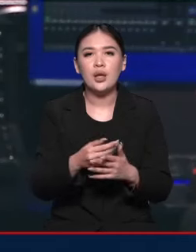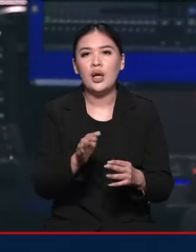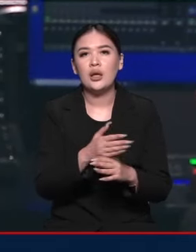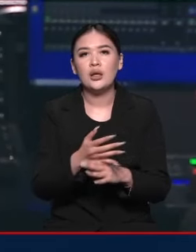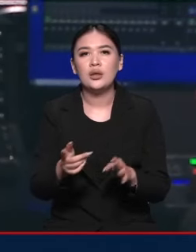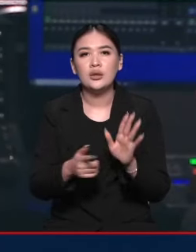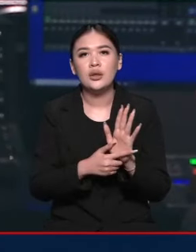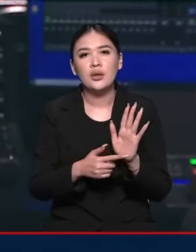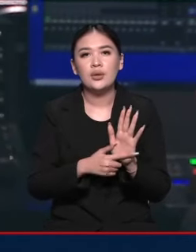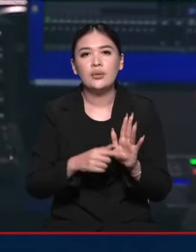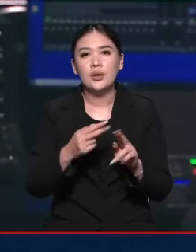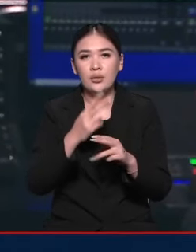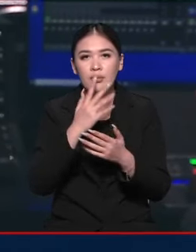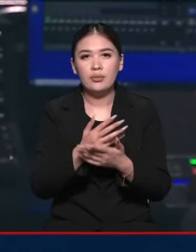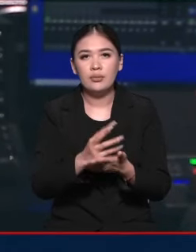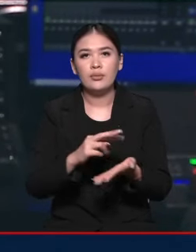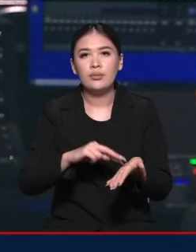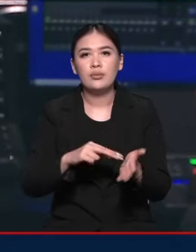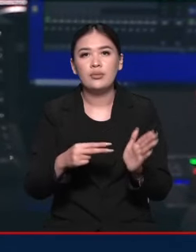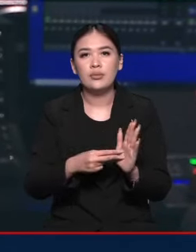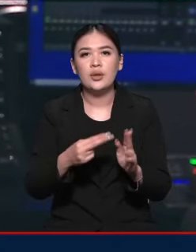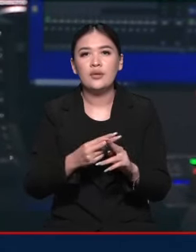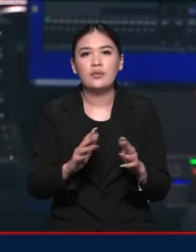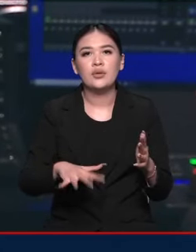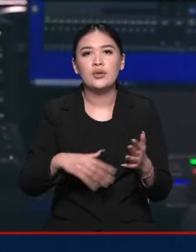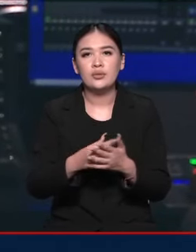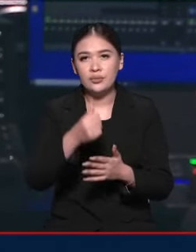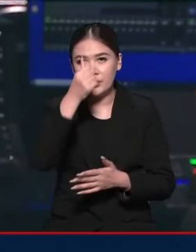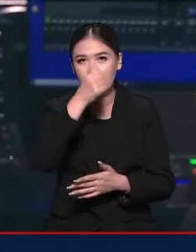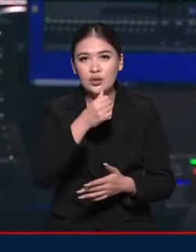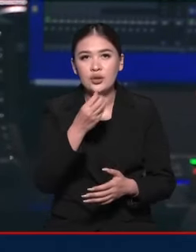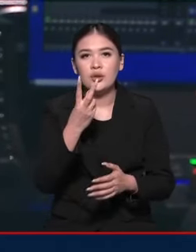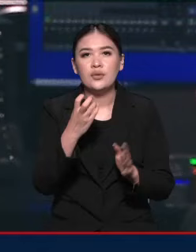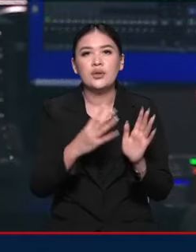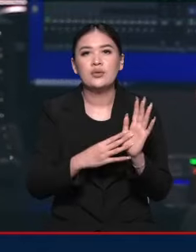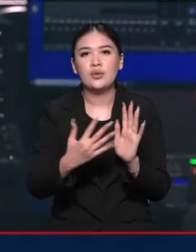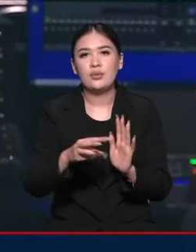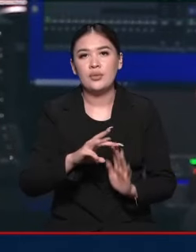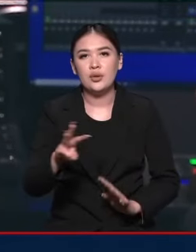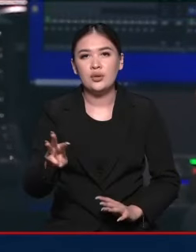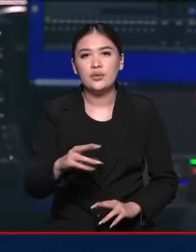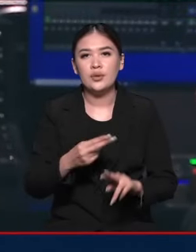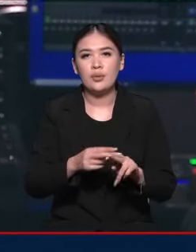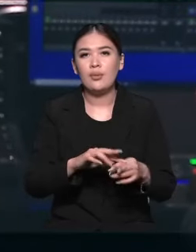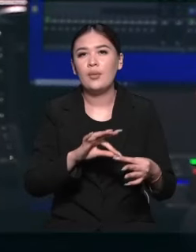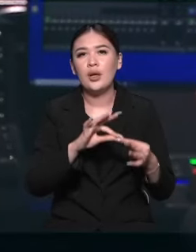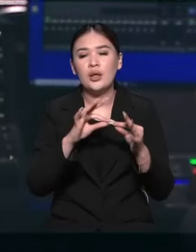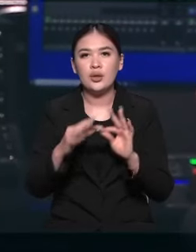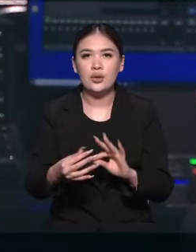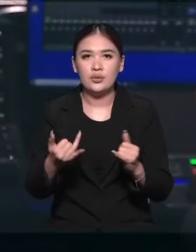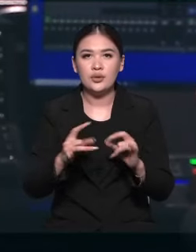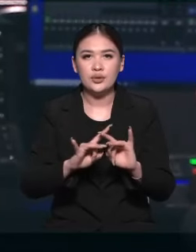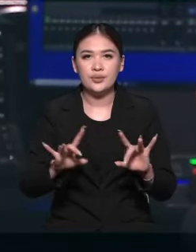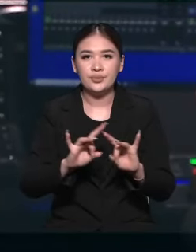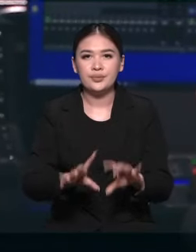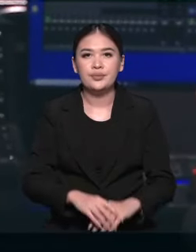между 7 предпринимателями. По планам властей выплатить в этом месяце еще 295 миллионов. Все подробности у моих коллег